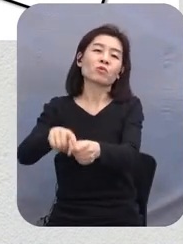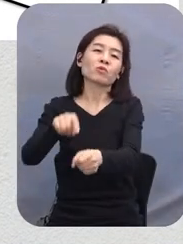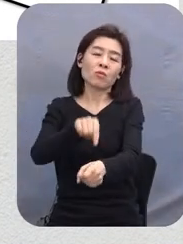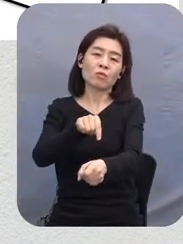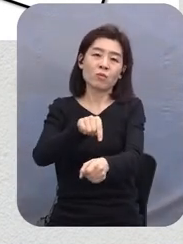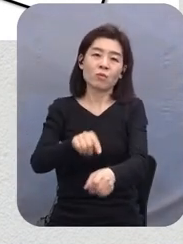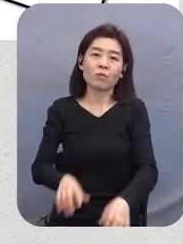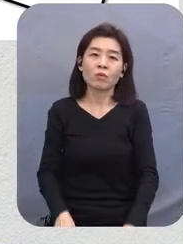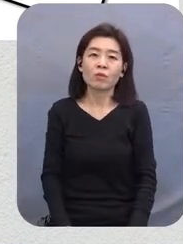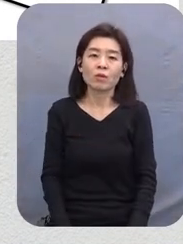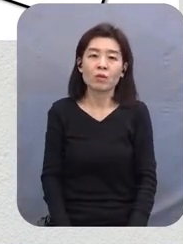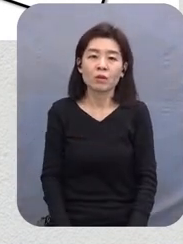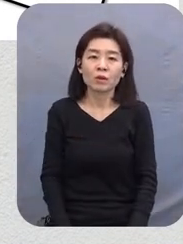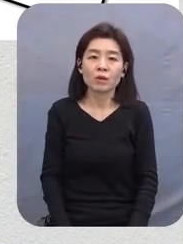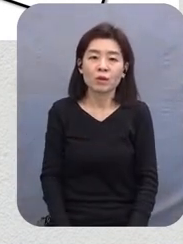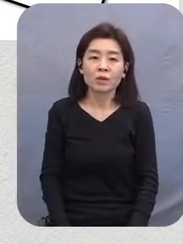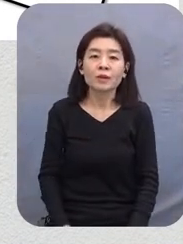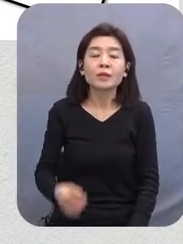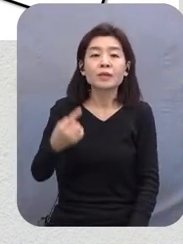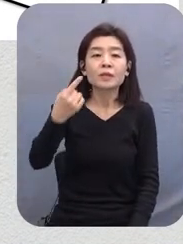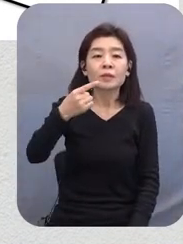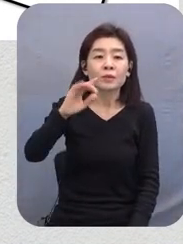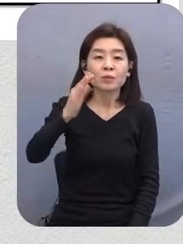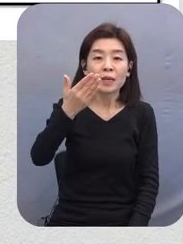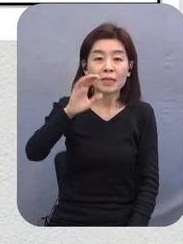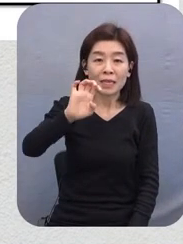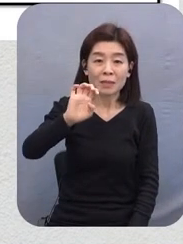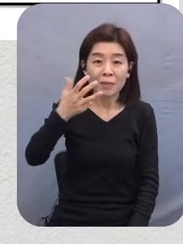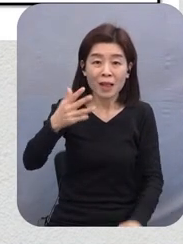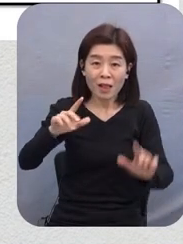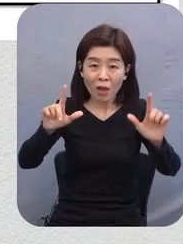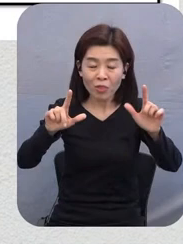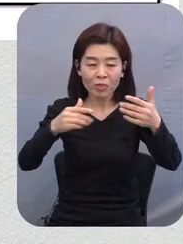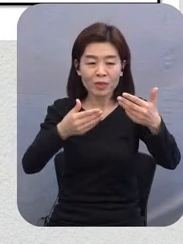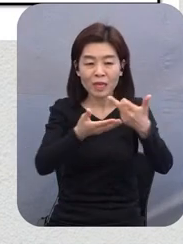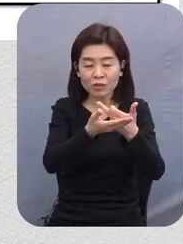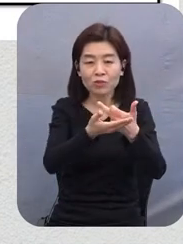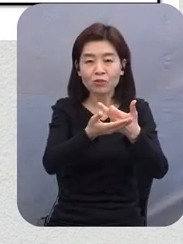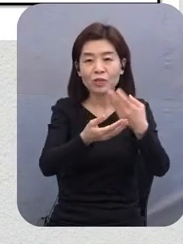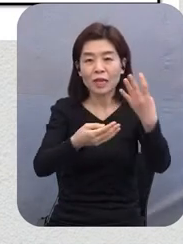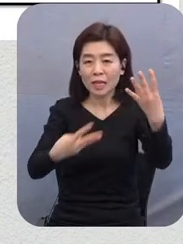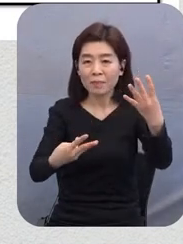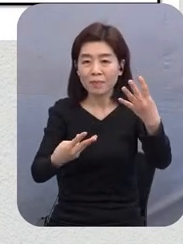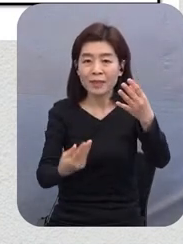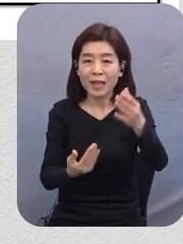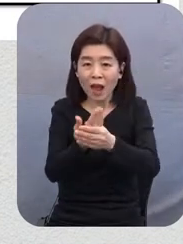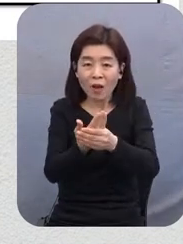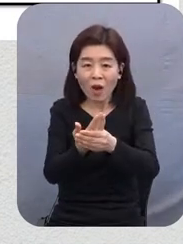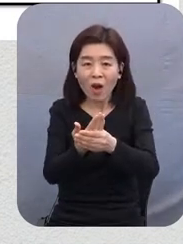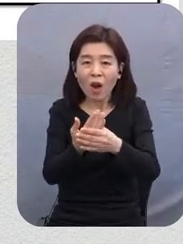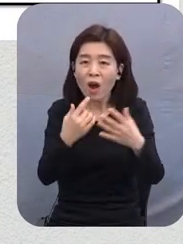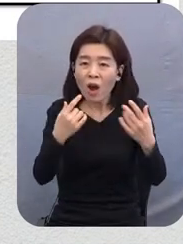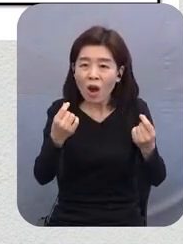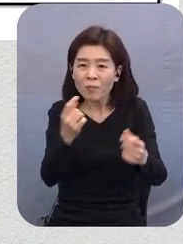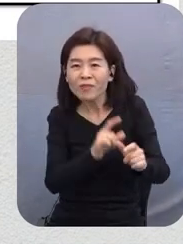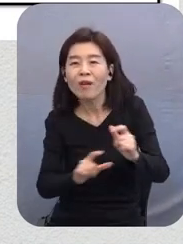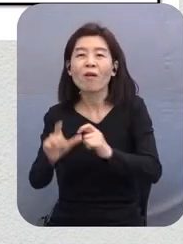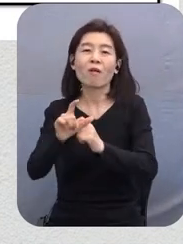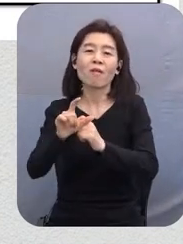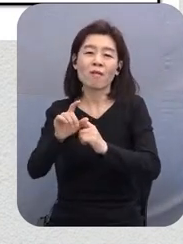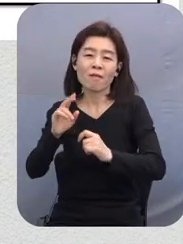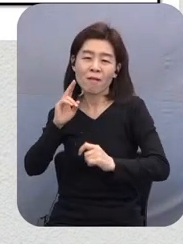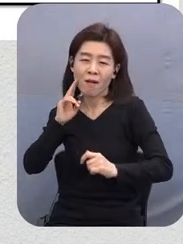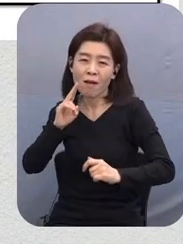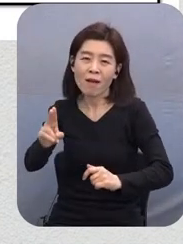지난 시기 48년에 있었던 4.3 학살 이상의 재난이 전국토에서